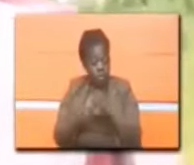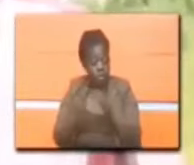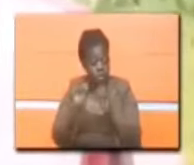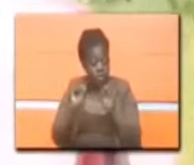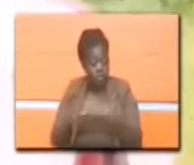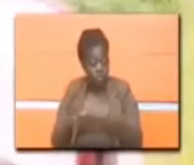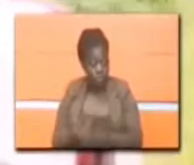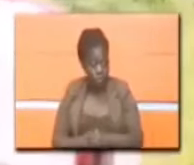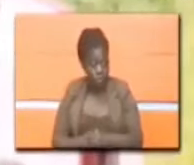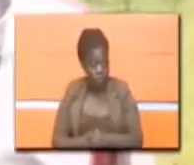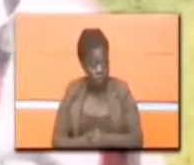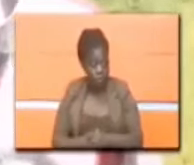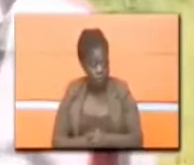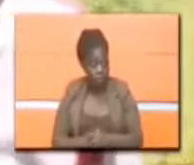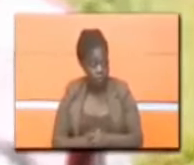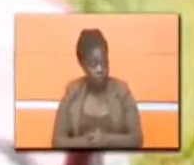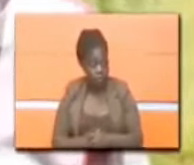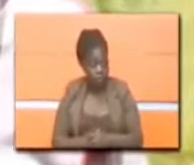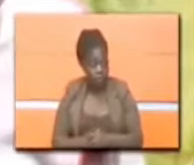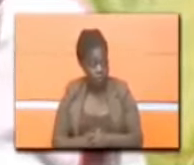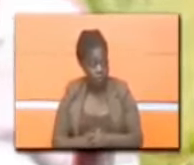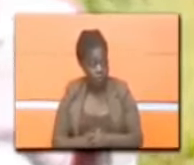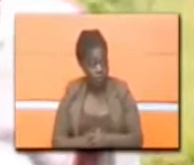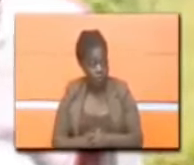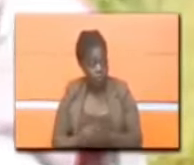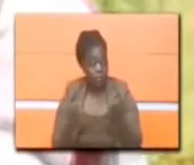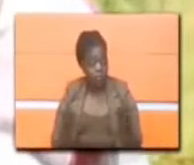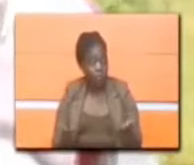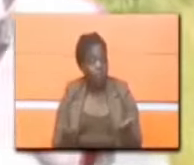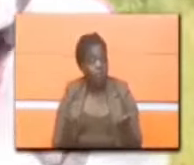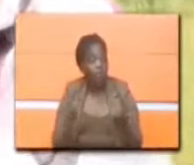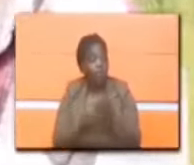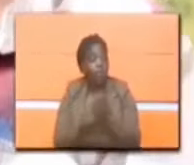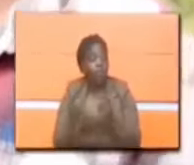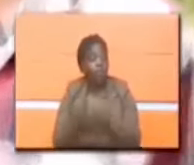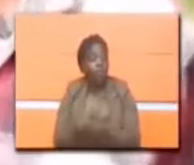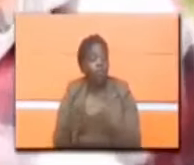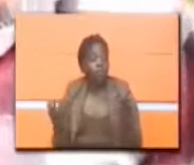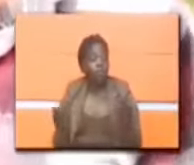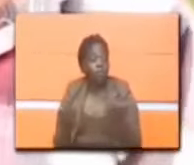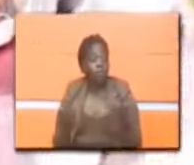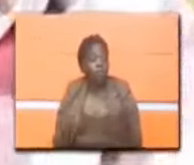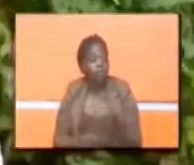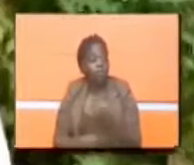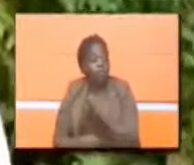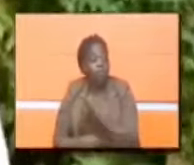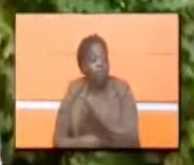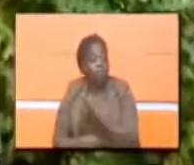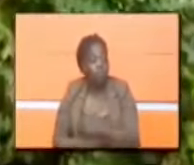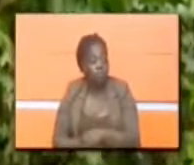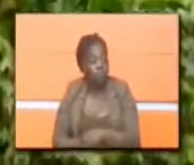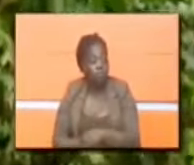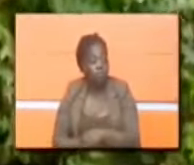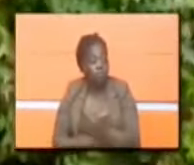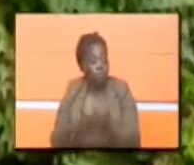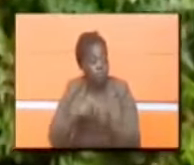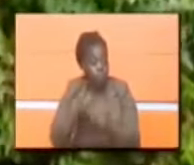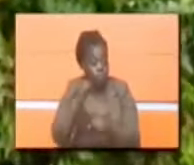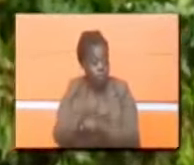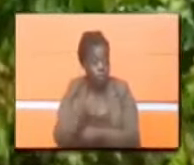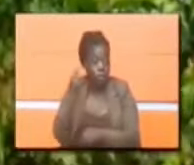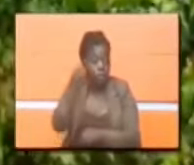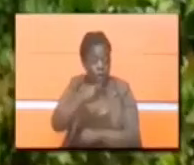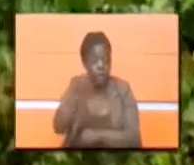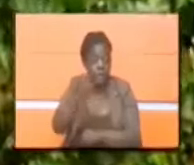Ziba ne sitema. Tokola ki? Kati bino bimwashura wano watemu abijjawo. Eh? Mbande sikola bulikana